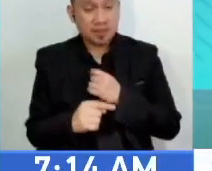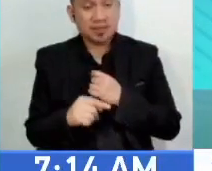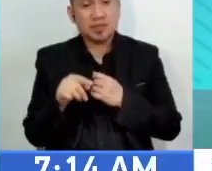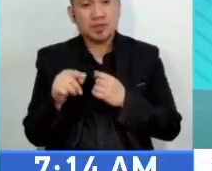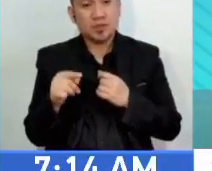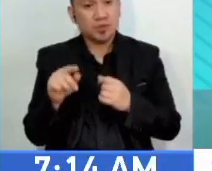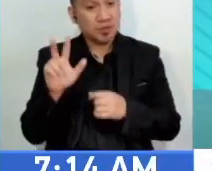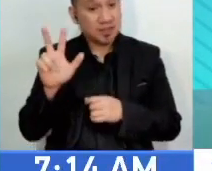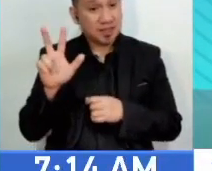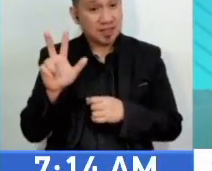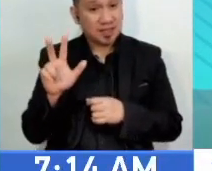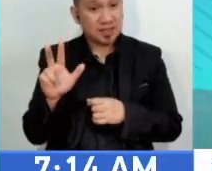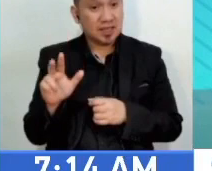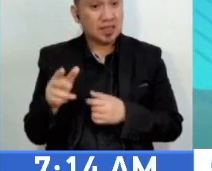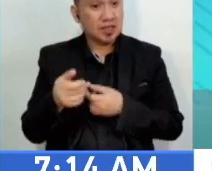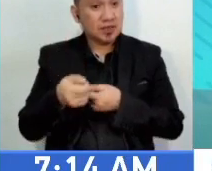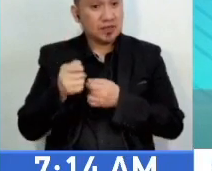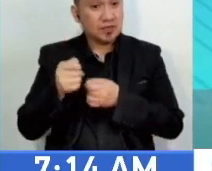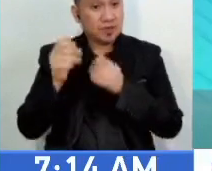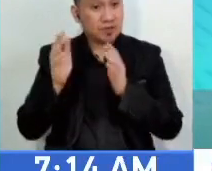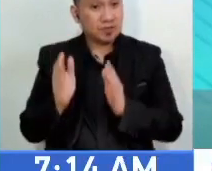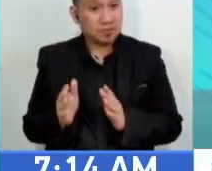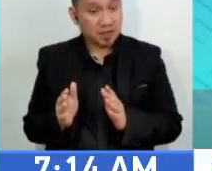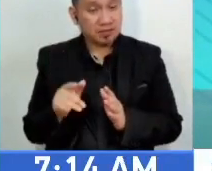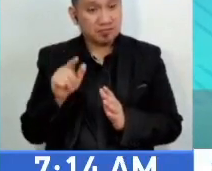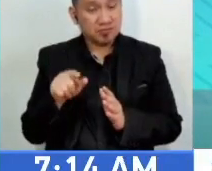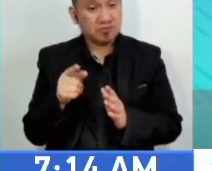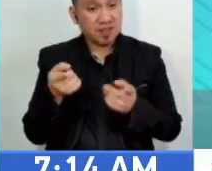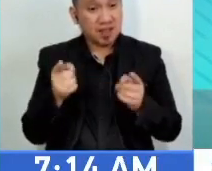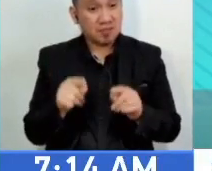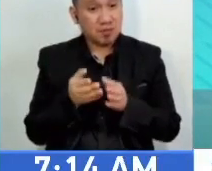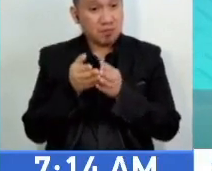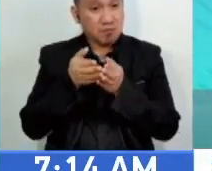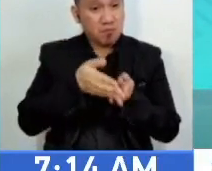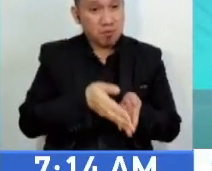ng isang barko ang kanilang bangka. Narito ang unang balita.